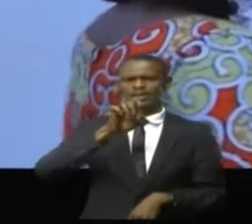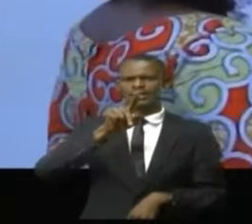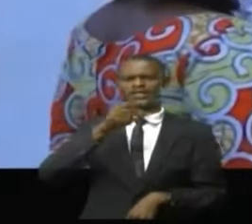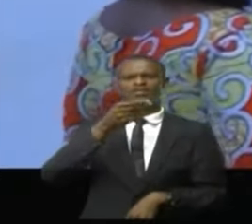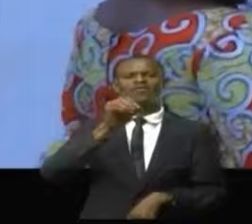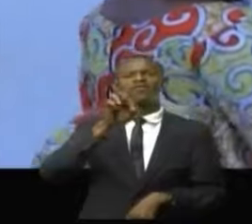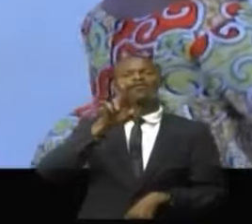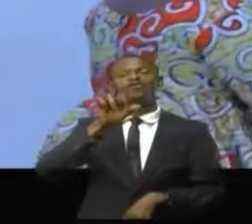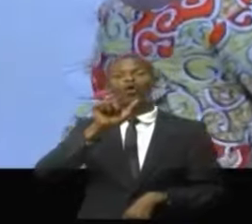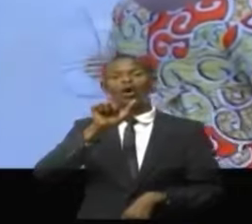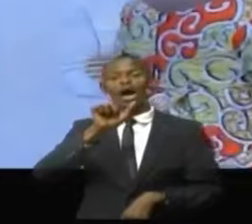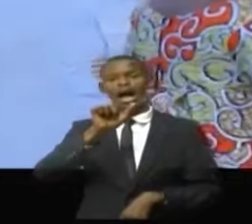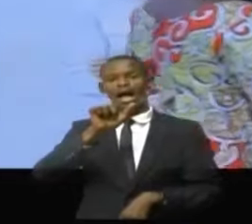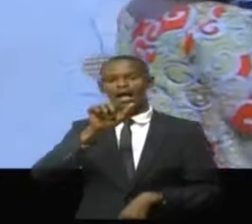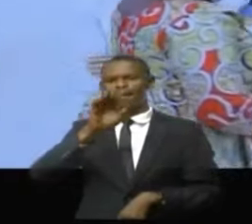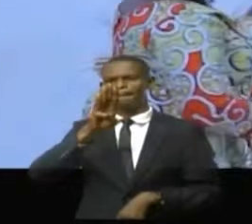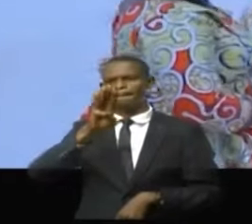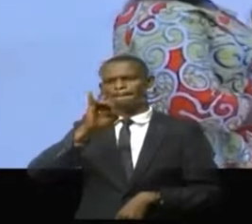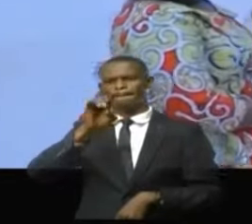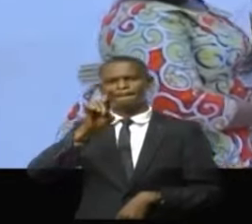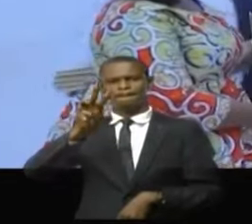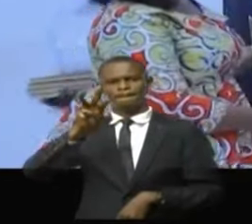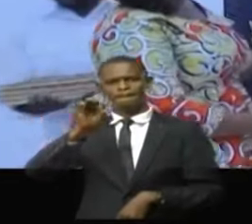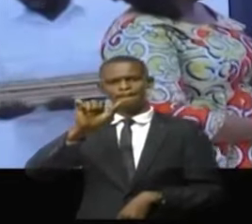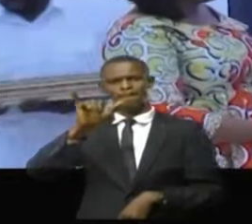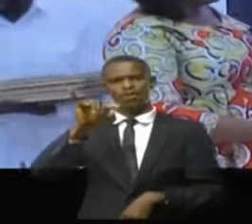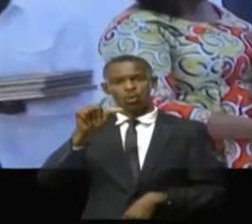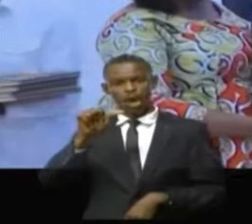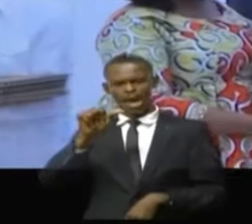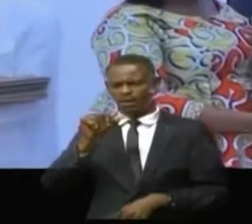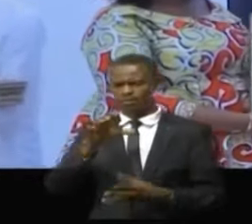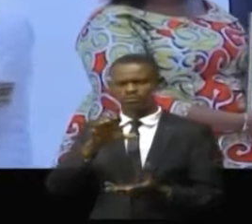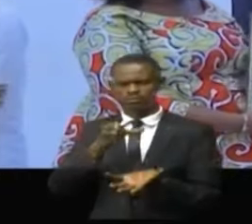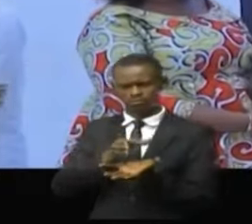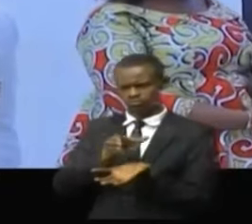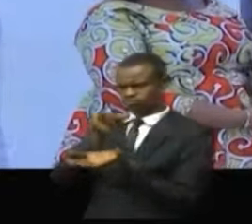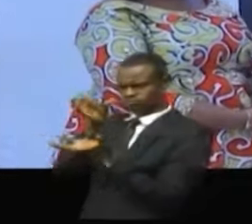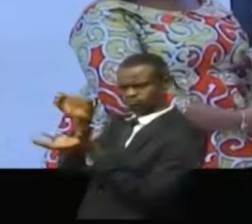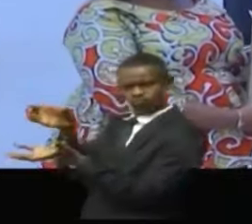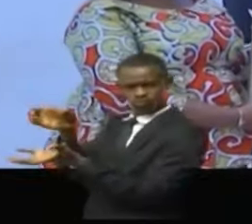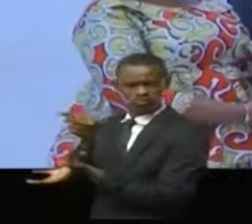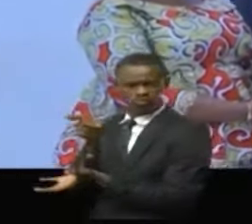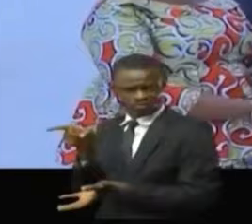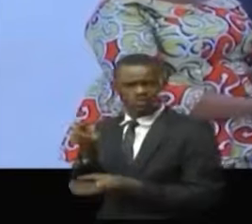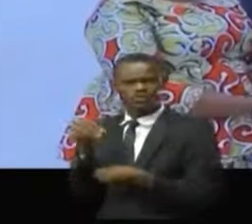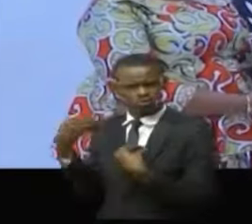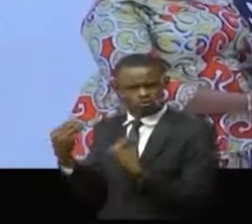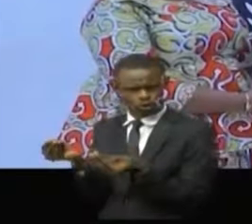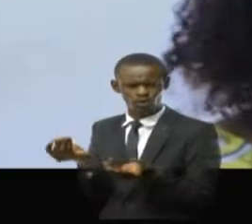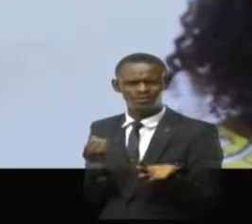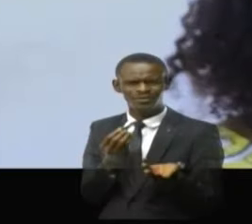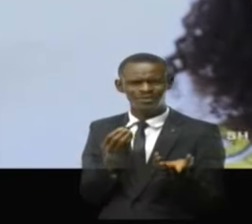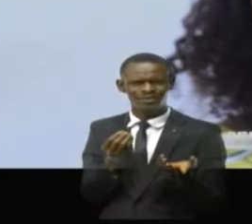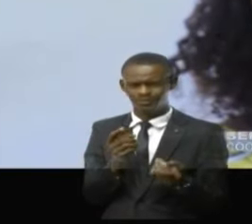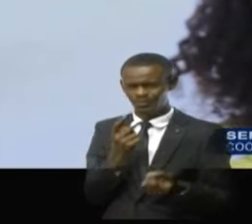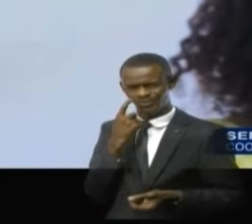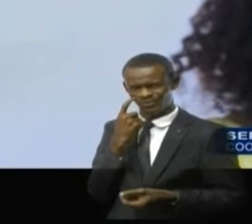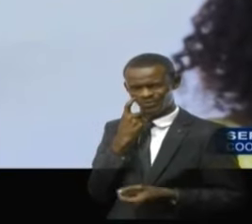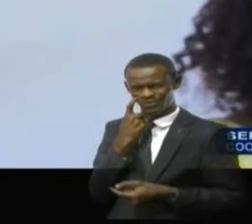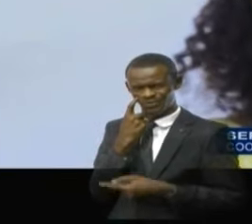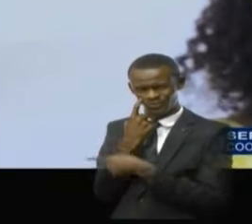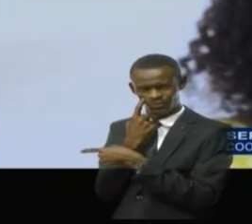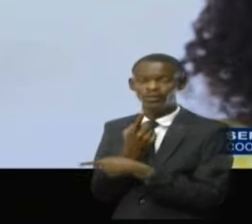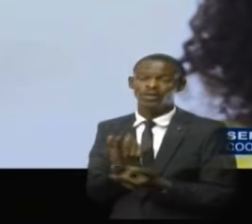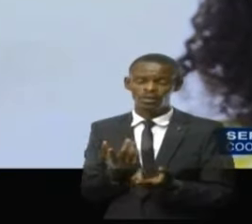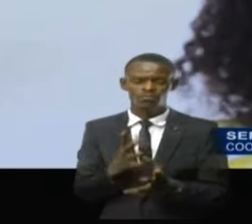mérites patriotiques, lui décernés par Maxi Agency Event. Ces prix décernés, ce n'est pas seulement pour moi-même,